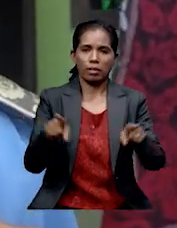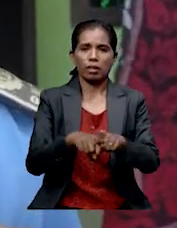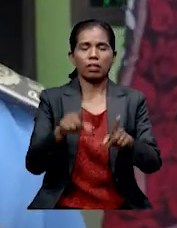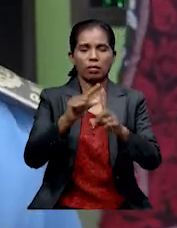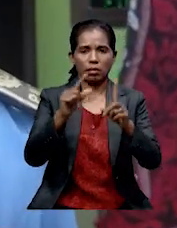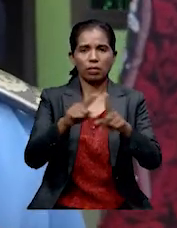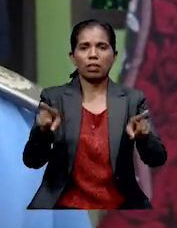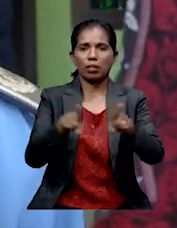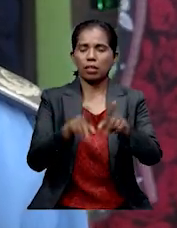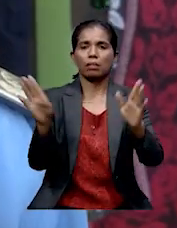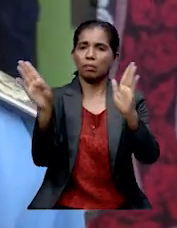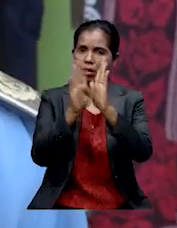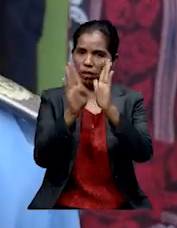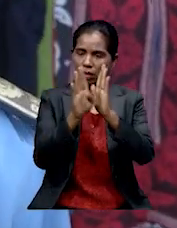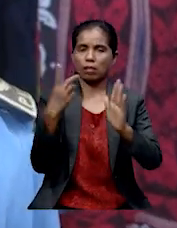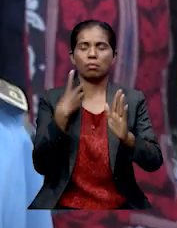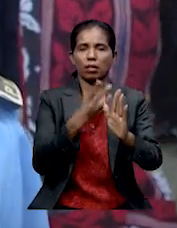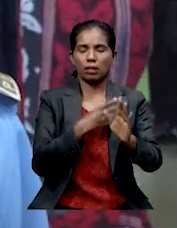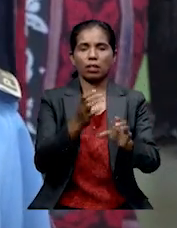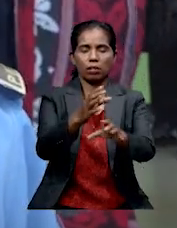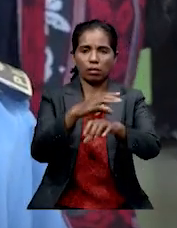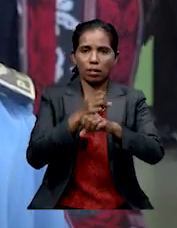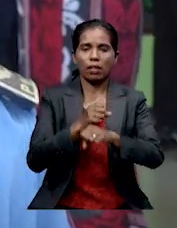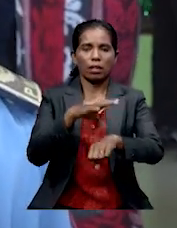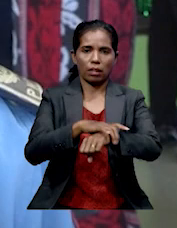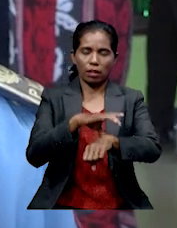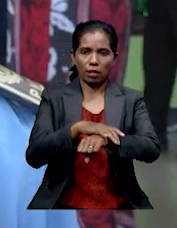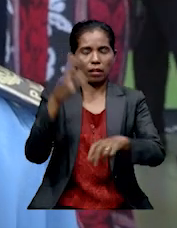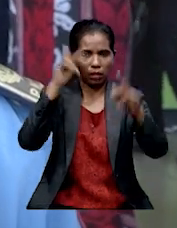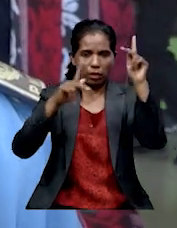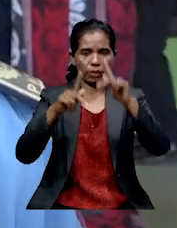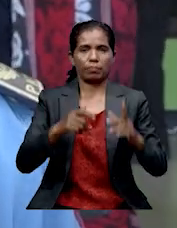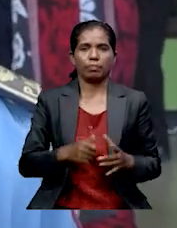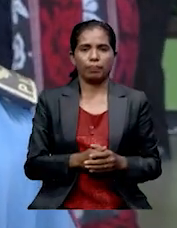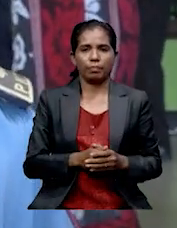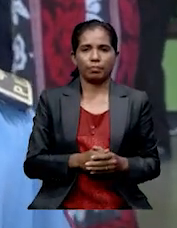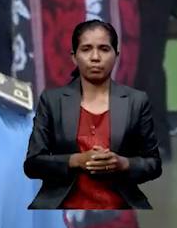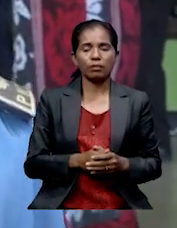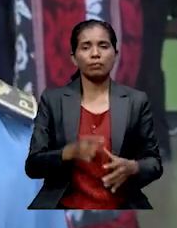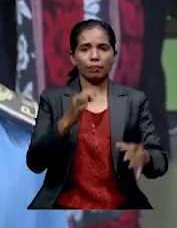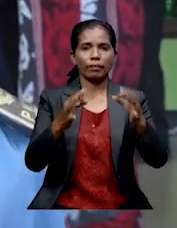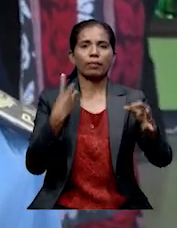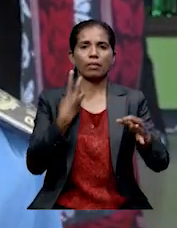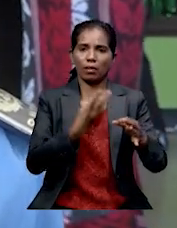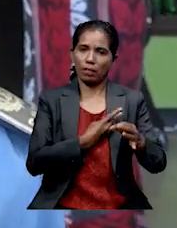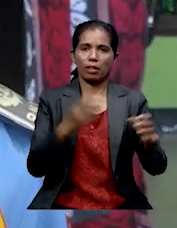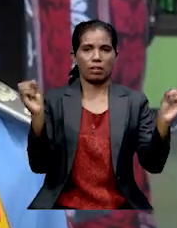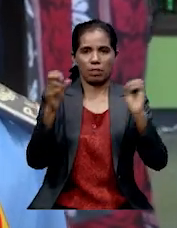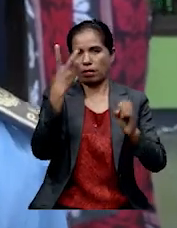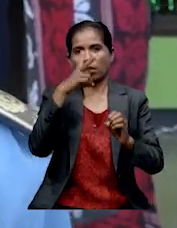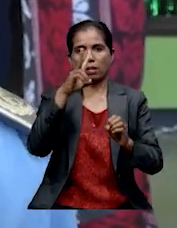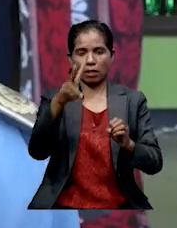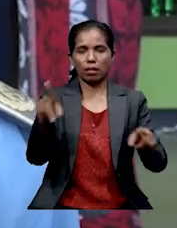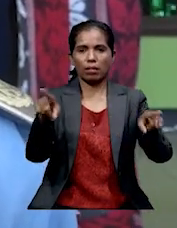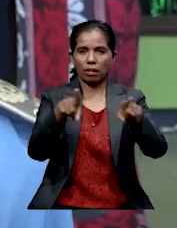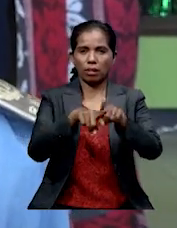rai deh. Baik itu baru bengira tuh halat tuh sound ke kasur rumah. Mau beda lihatan. Saya itu lah esforsu atau hari ini nih. Aneh saya